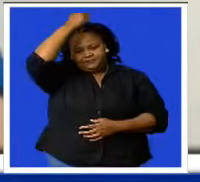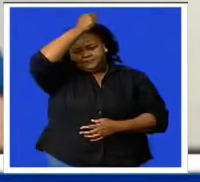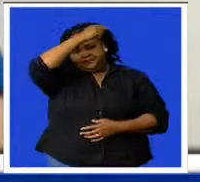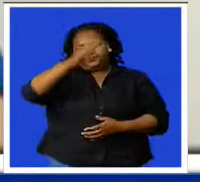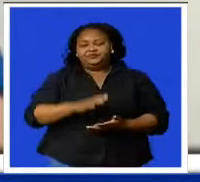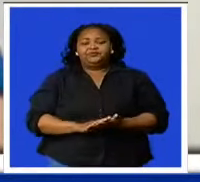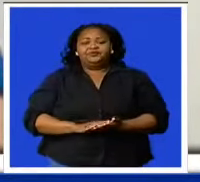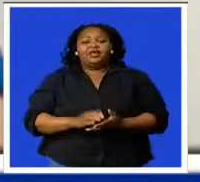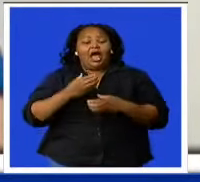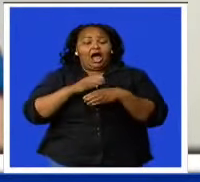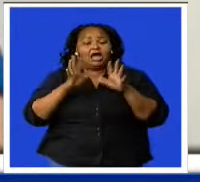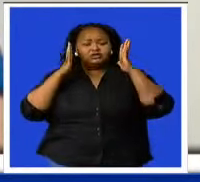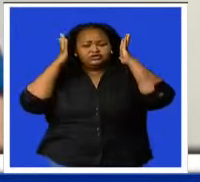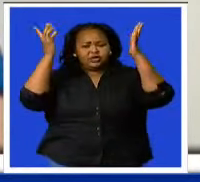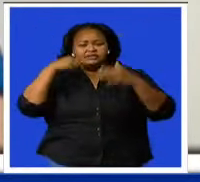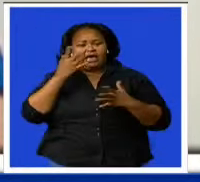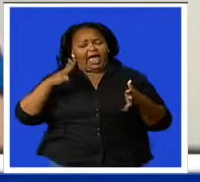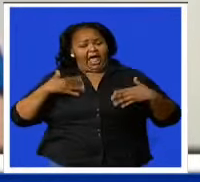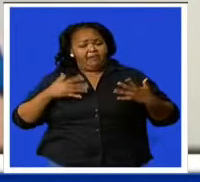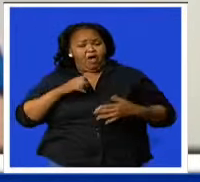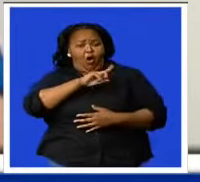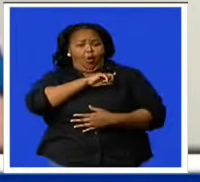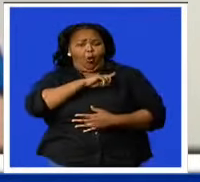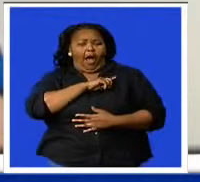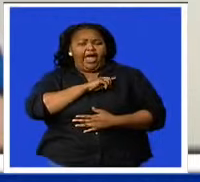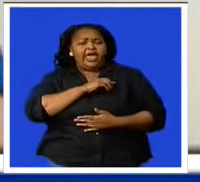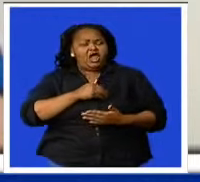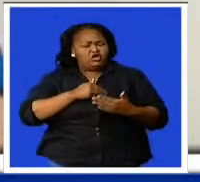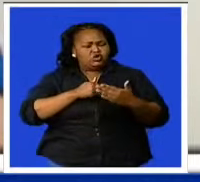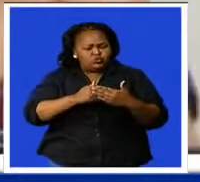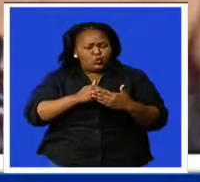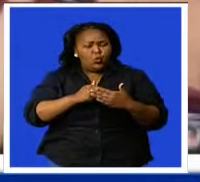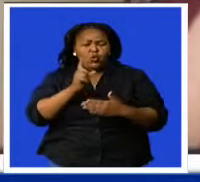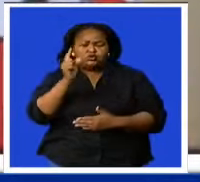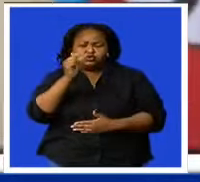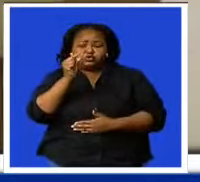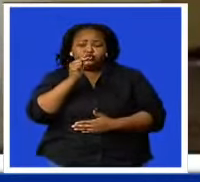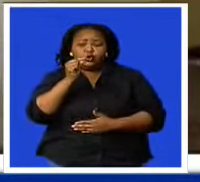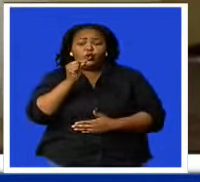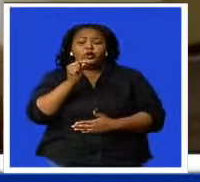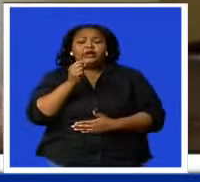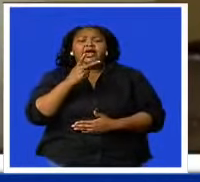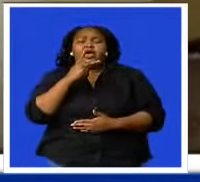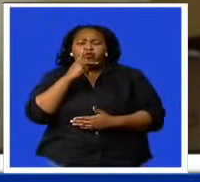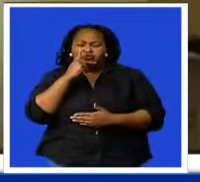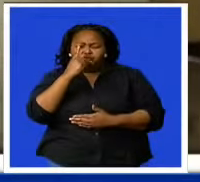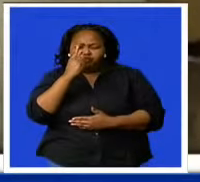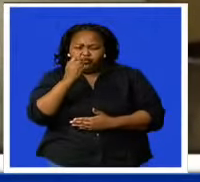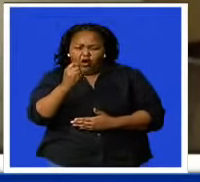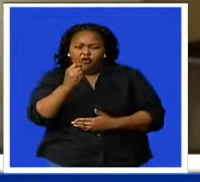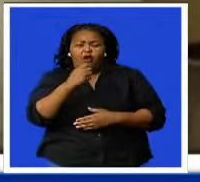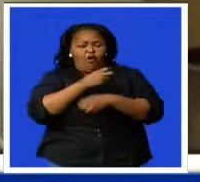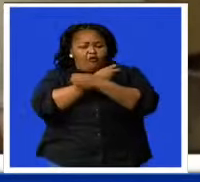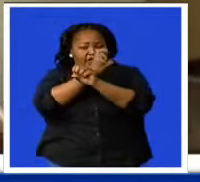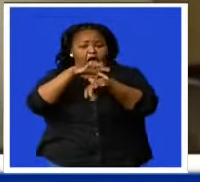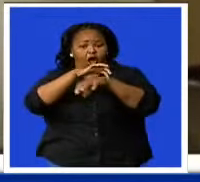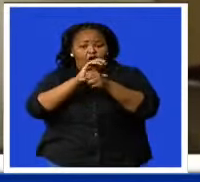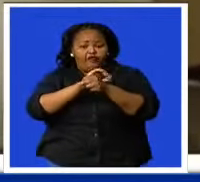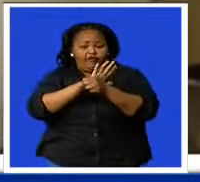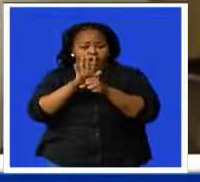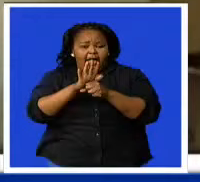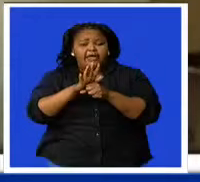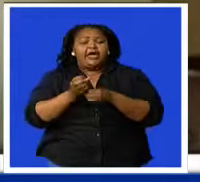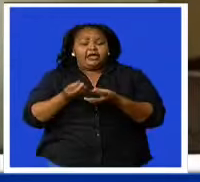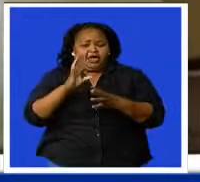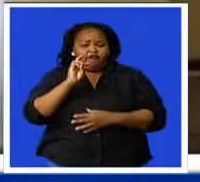sekudude ukuthi kutholakale likhambi lekuvikela umkhuhlane i-COVID-19. Kanzike ngakulokunye liphinde landwe nangulo lithi hulumende